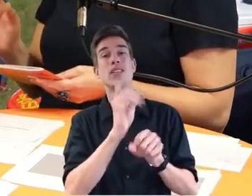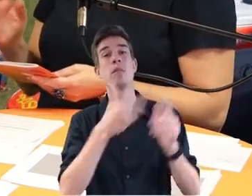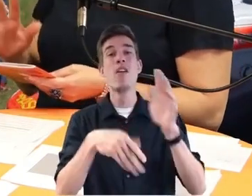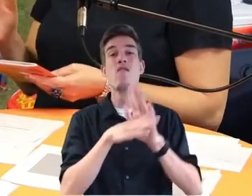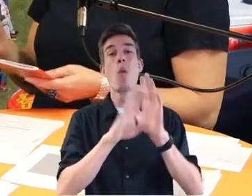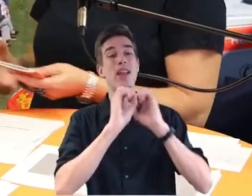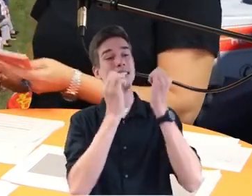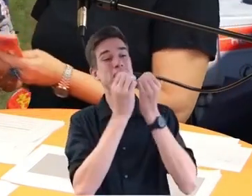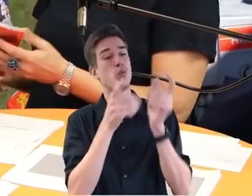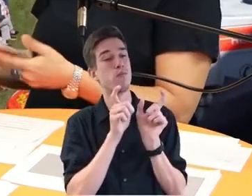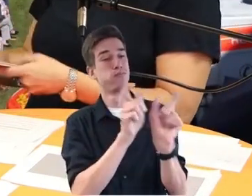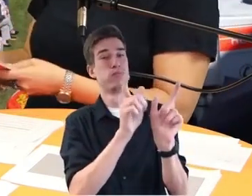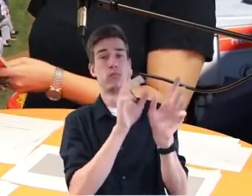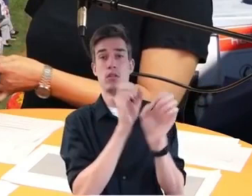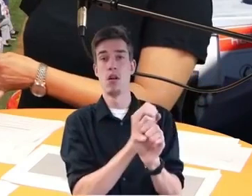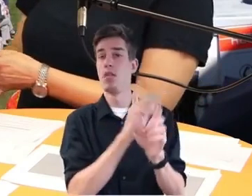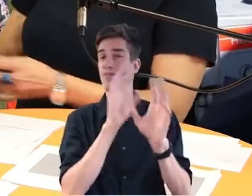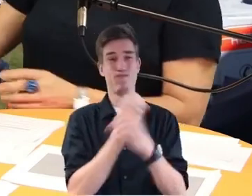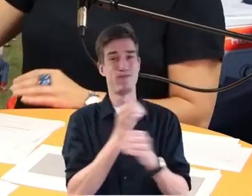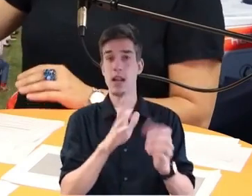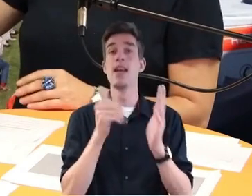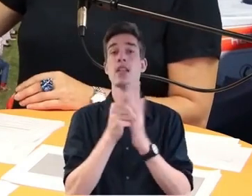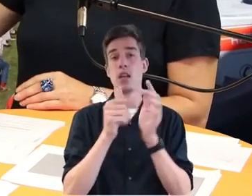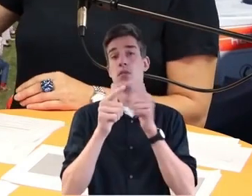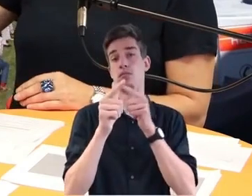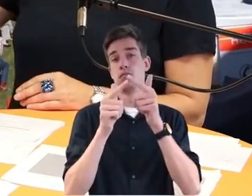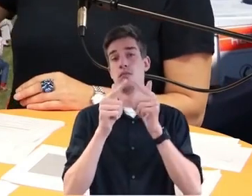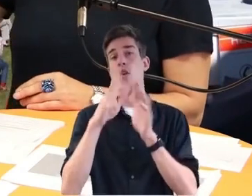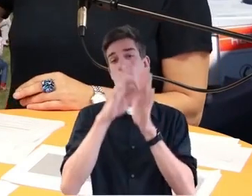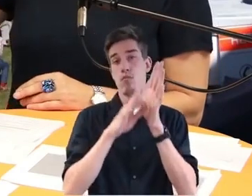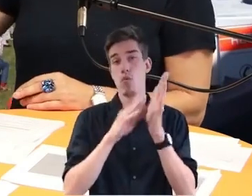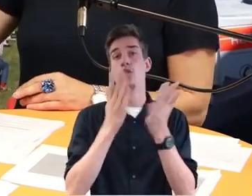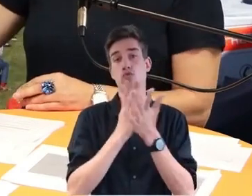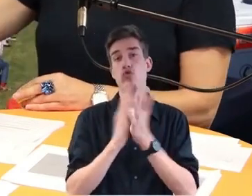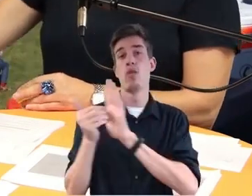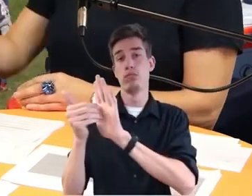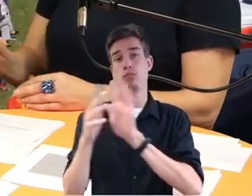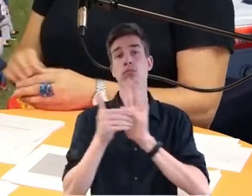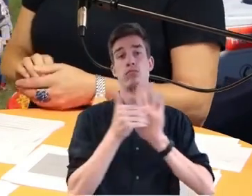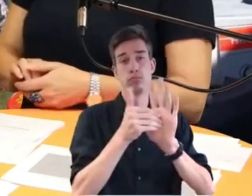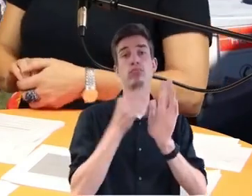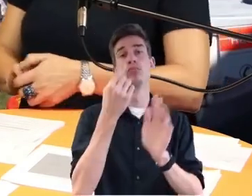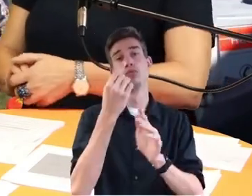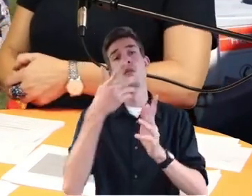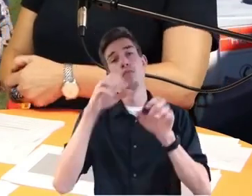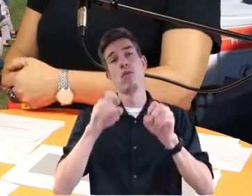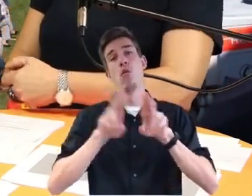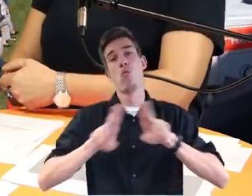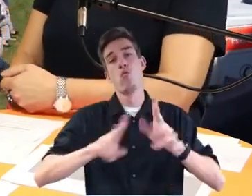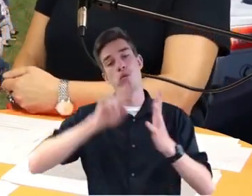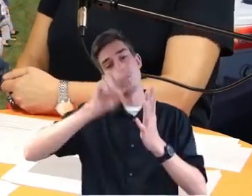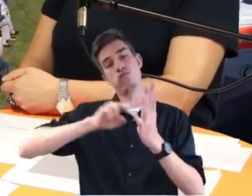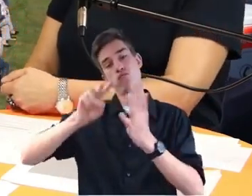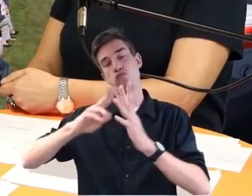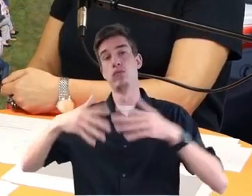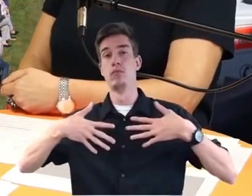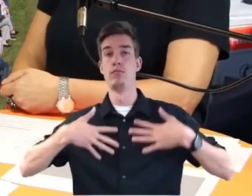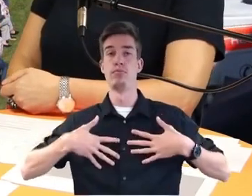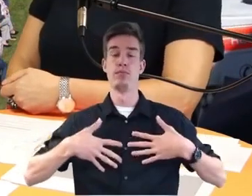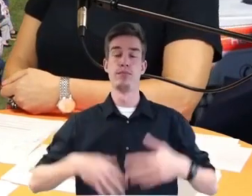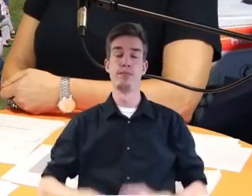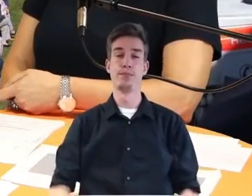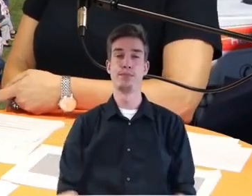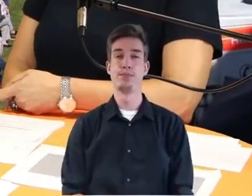verhindern, sodass exakt im Grunde genommen beide Aspekte auch in unserer Broschüre vereint sind. Genau, wir haben